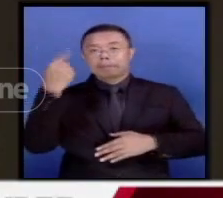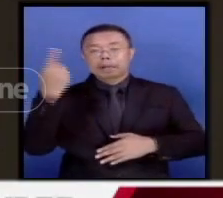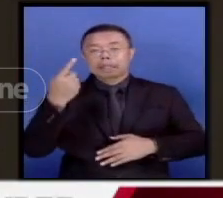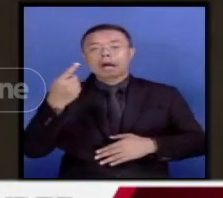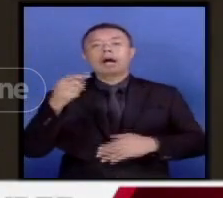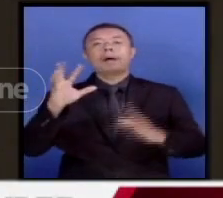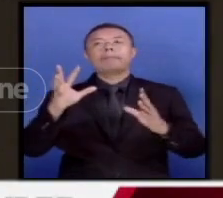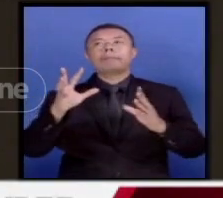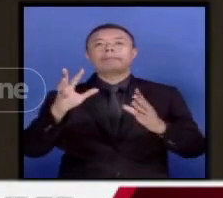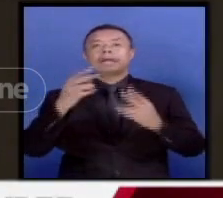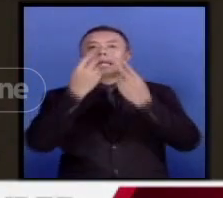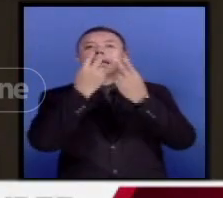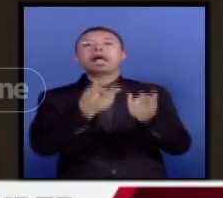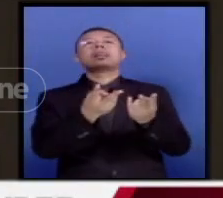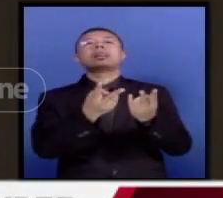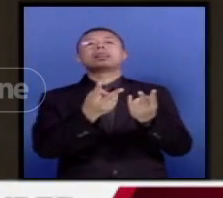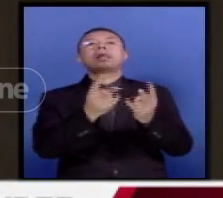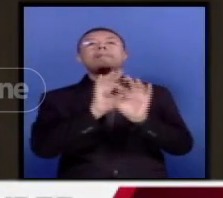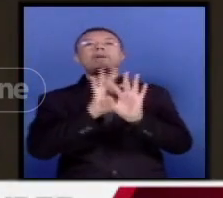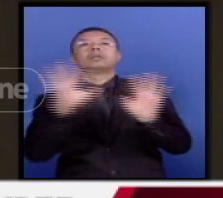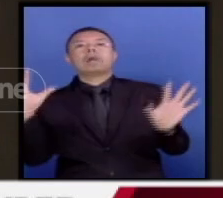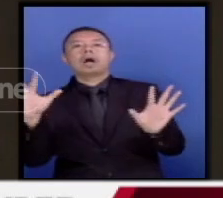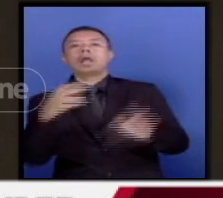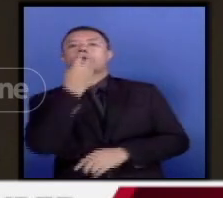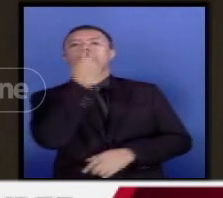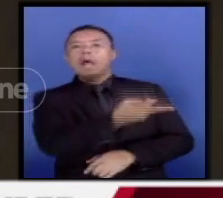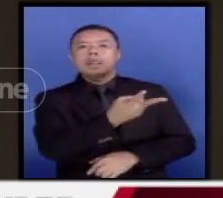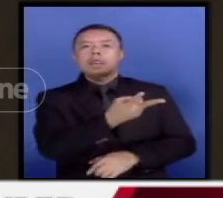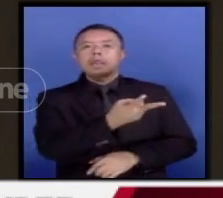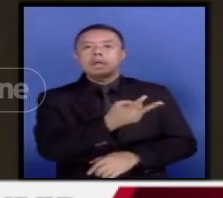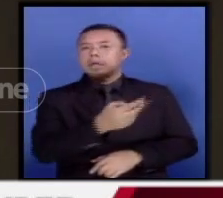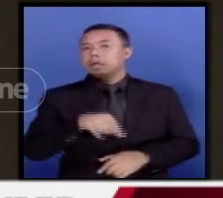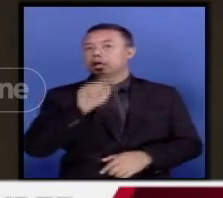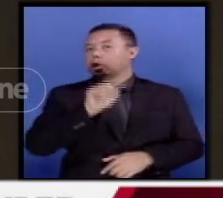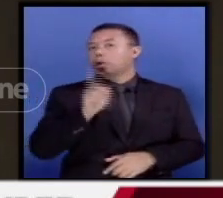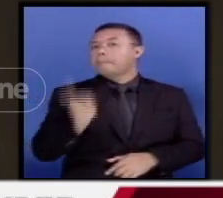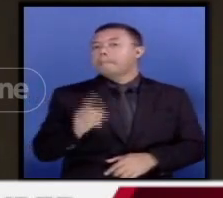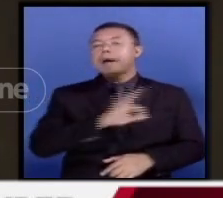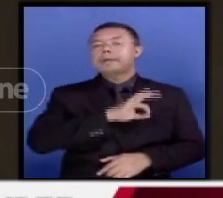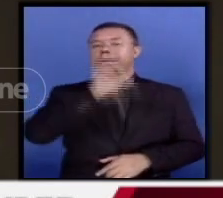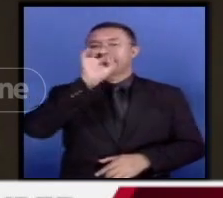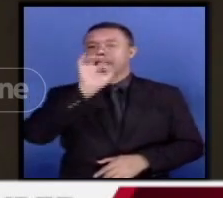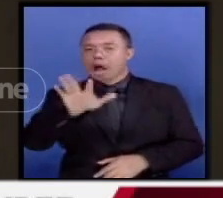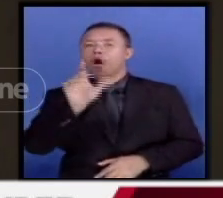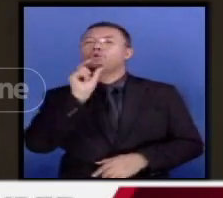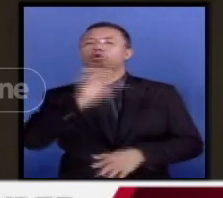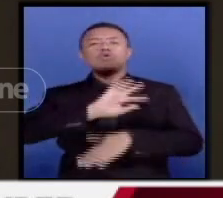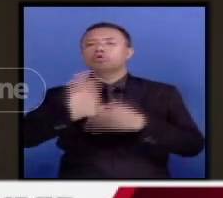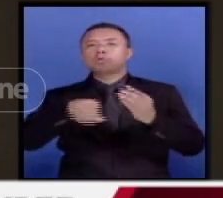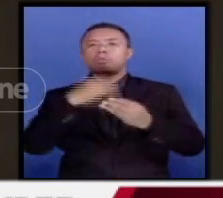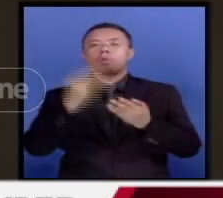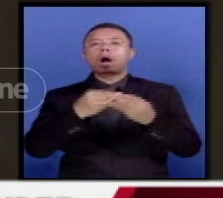sedang mendapatkan sorotan yang sangat tajam dari masyarakat. Untuk itu, Presiden meminta kepada jajaran